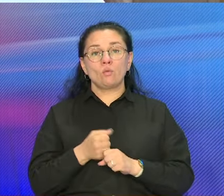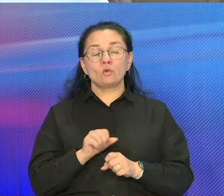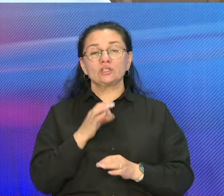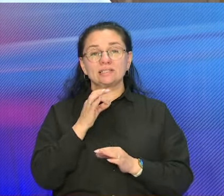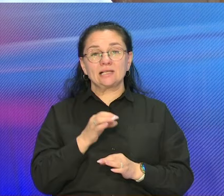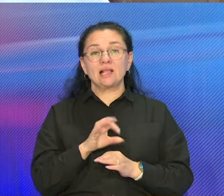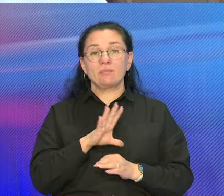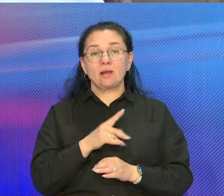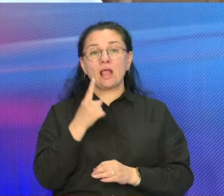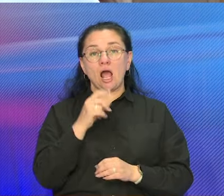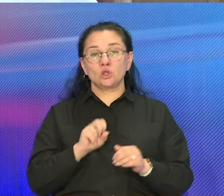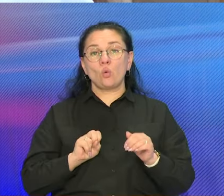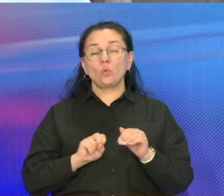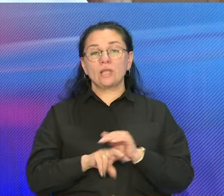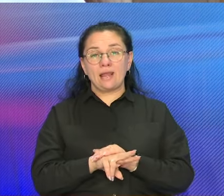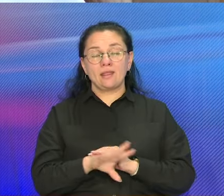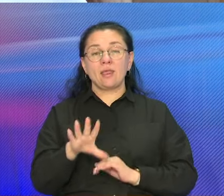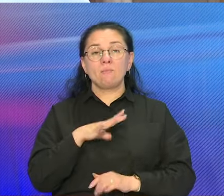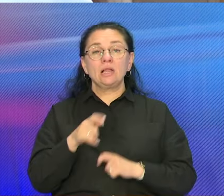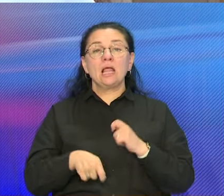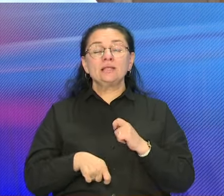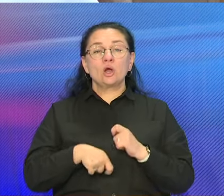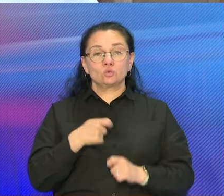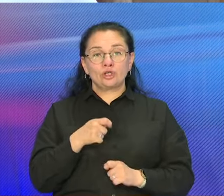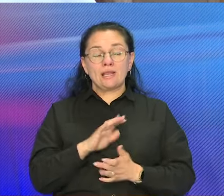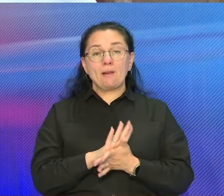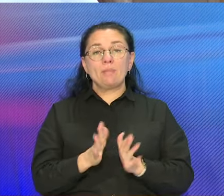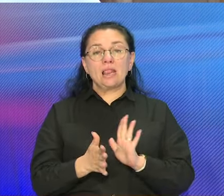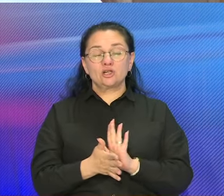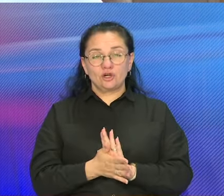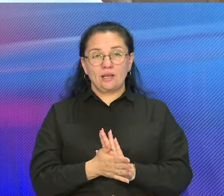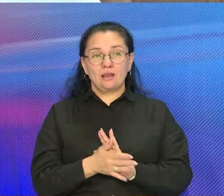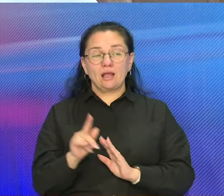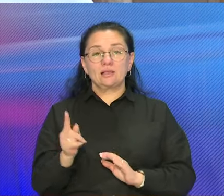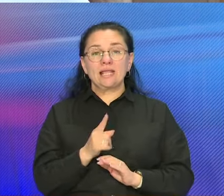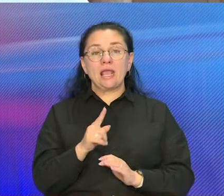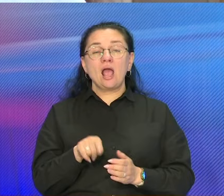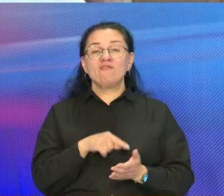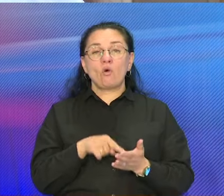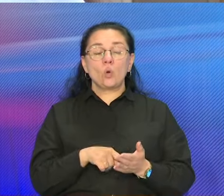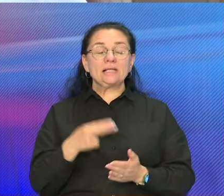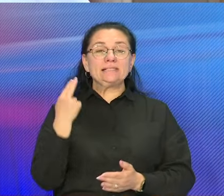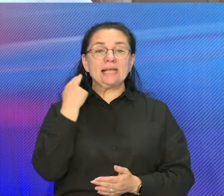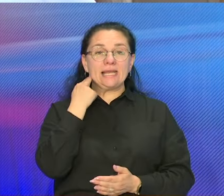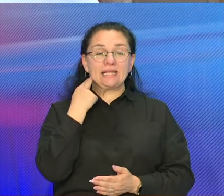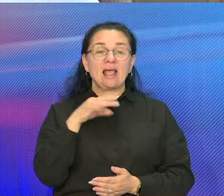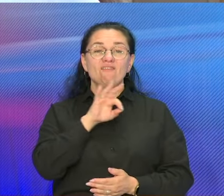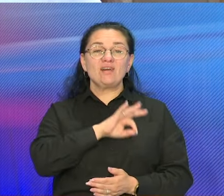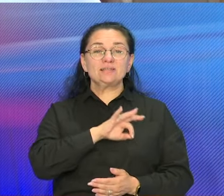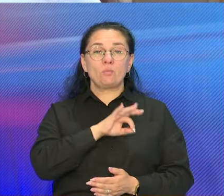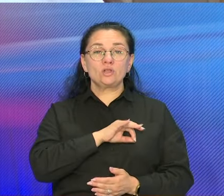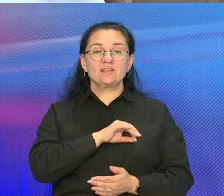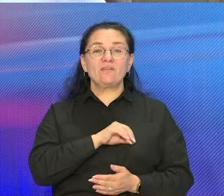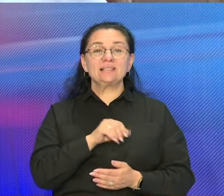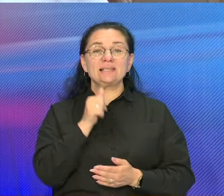одно удаление Были нарушены положения одним из абитуриентов, в городе Лида Он воспользовался шпаргалкой